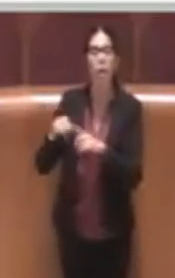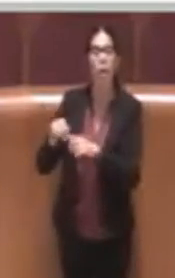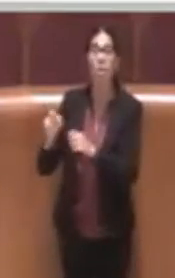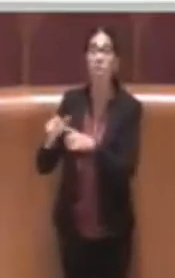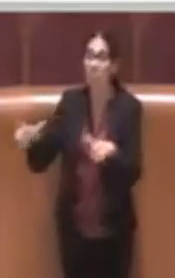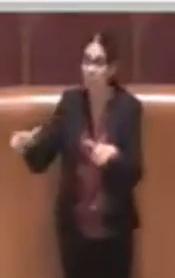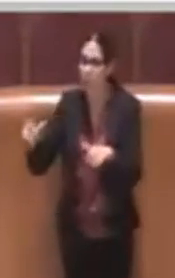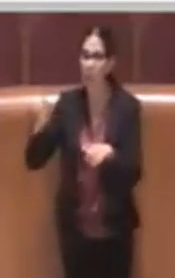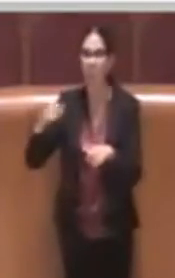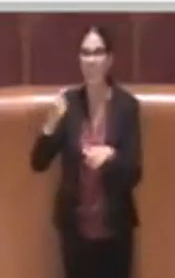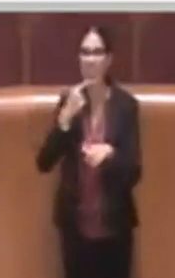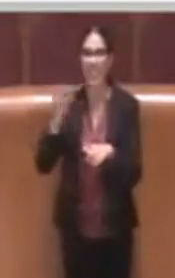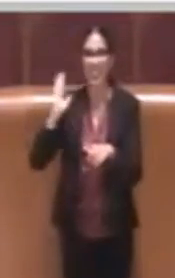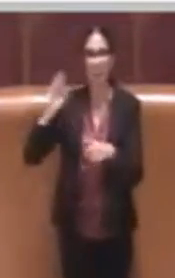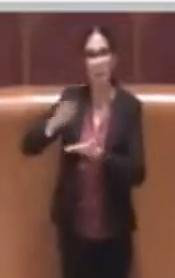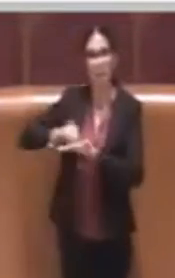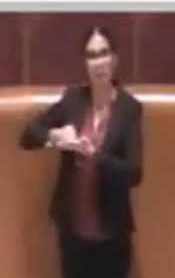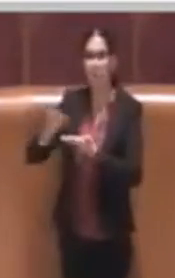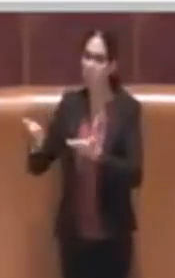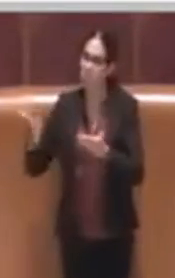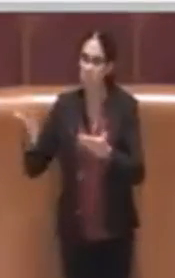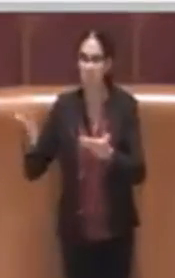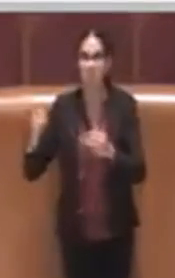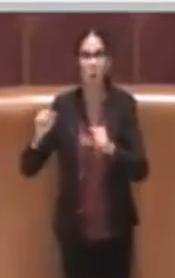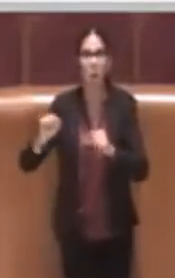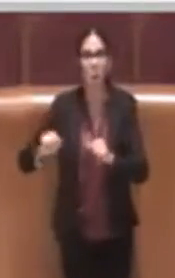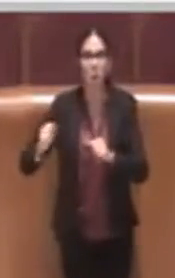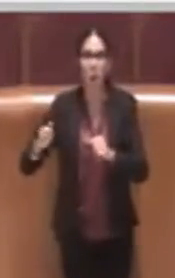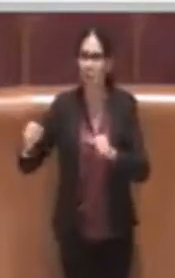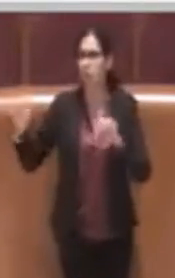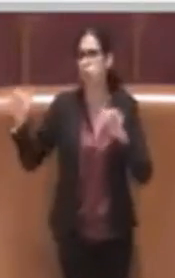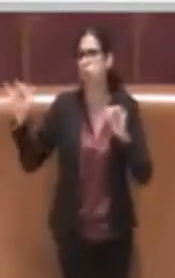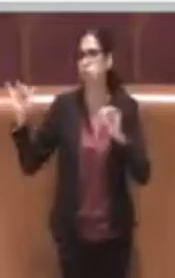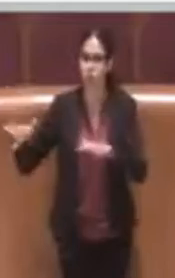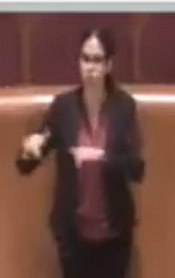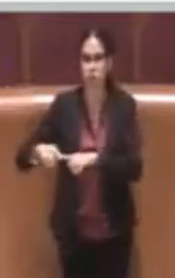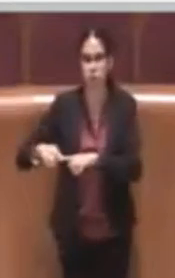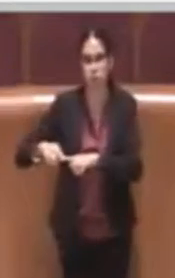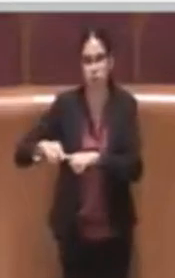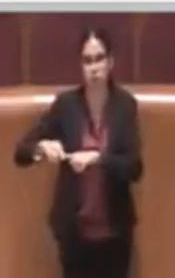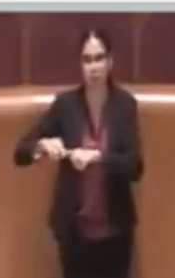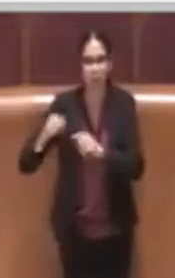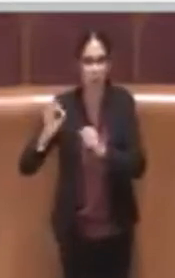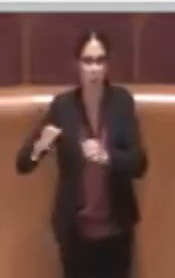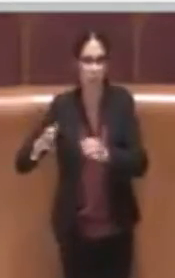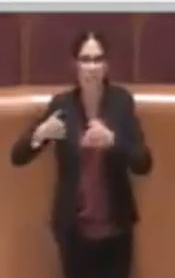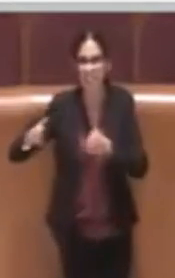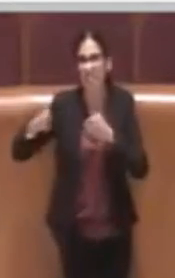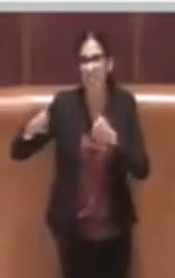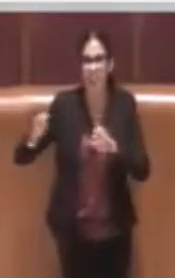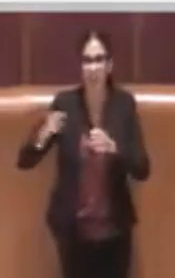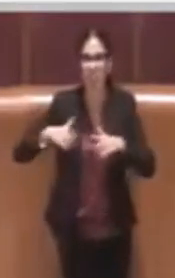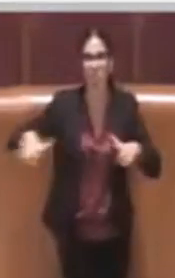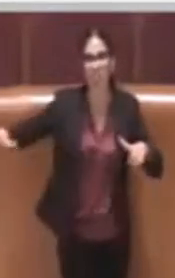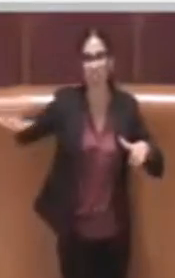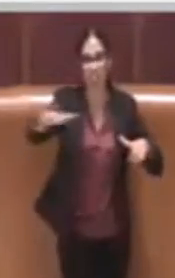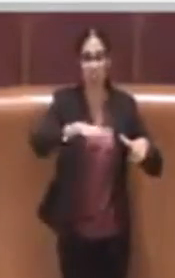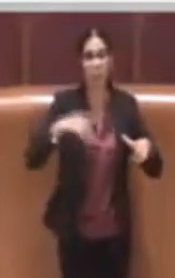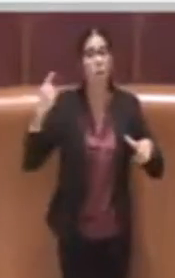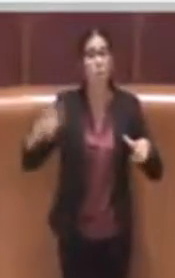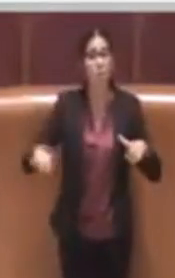erano presenti fatto atterrare milioni di metri cubi su tutto il resto della città. Questa è la